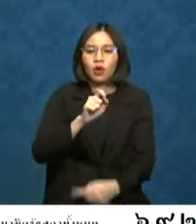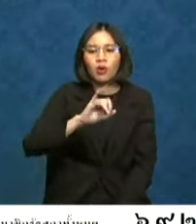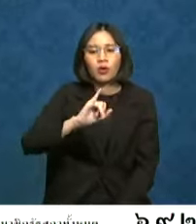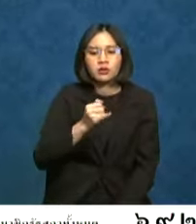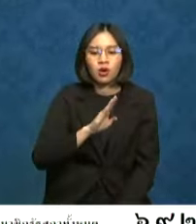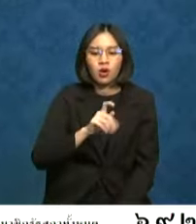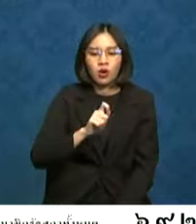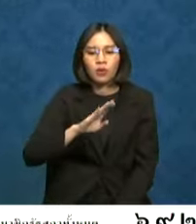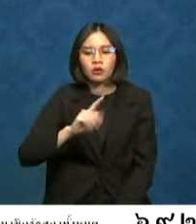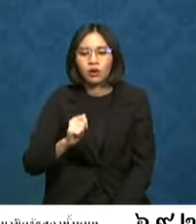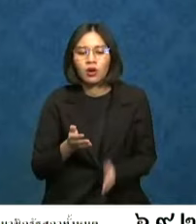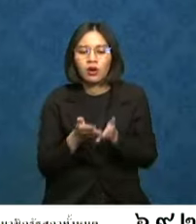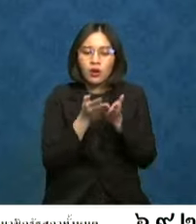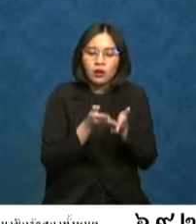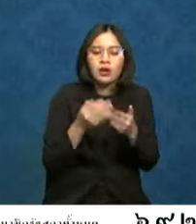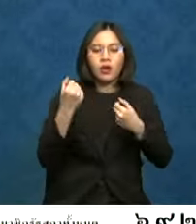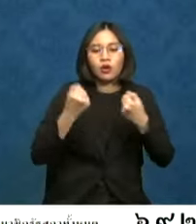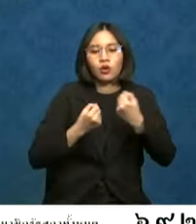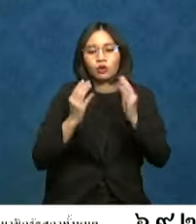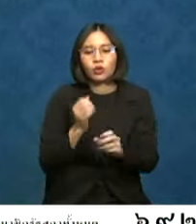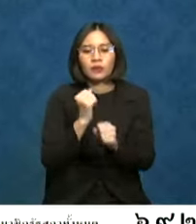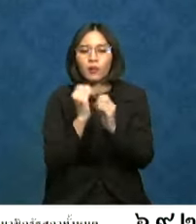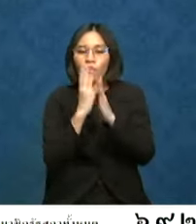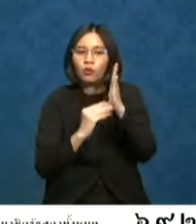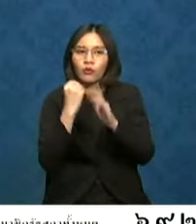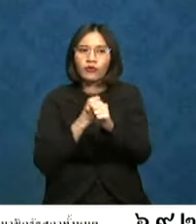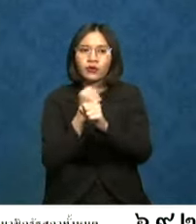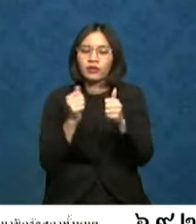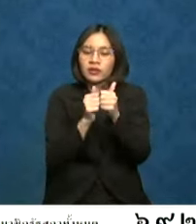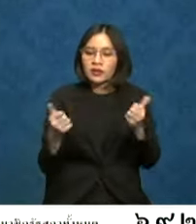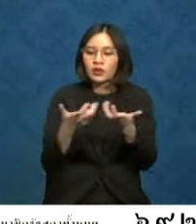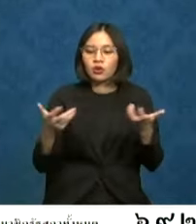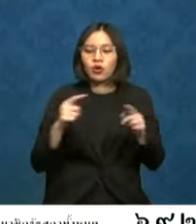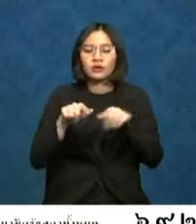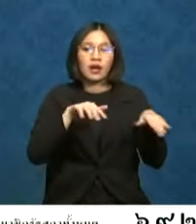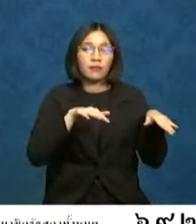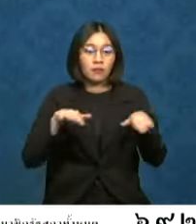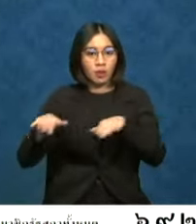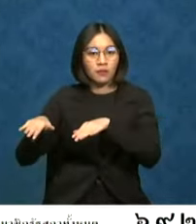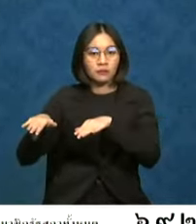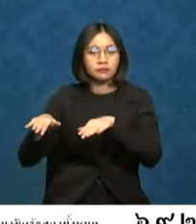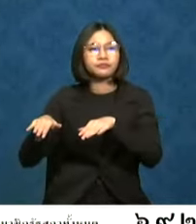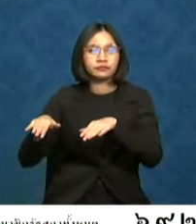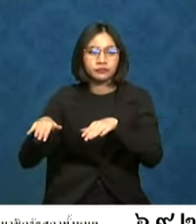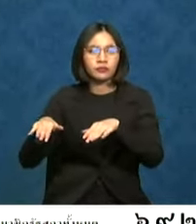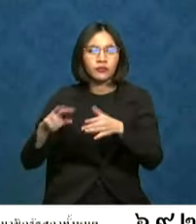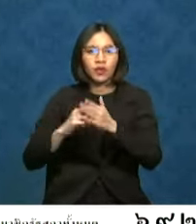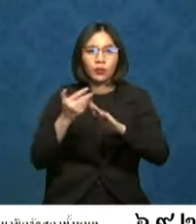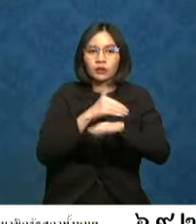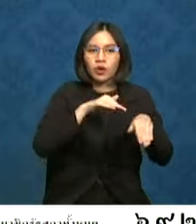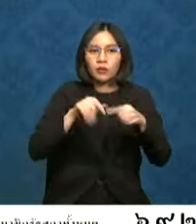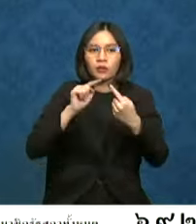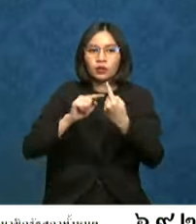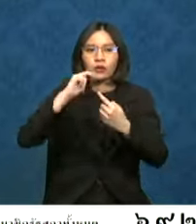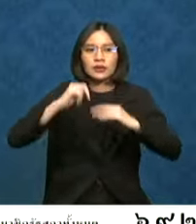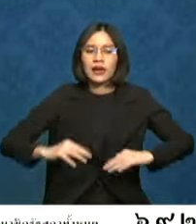รถีเลือ มบ kalagronที่ผ่านการปกอบรมมาเป็นอย่างดีมีอุปกรณ ให้พร้อมเรากจะรบมอกัสถานการณ